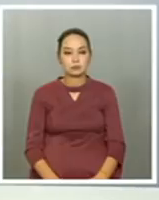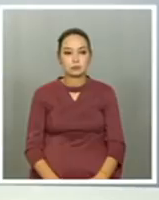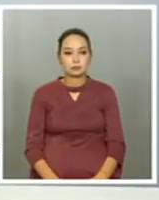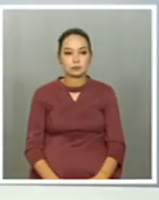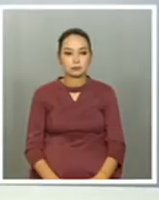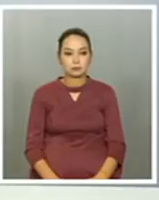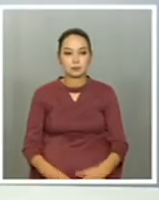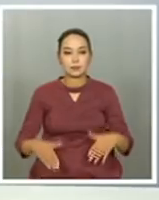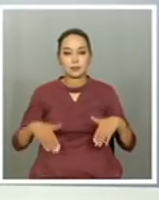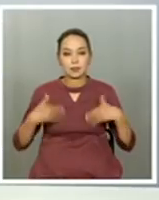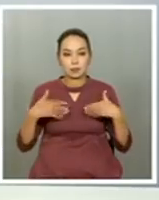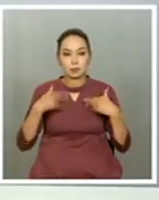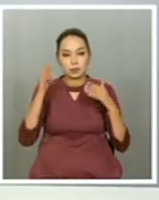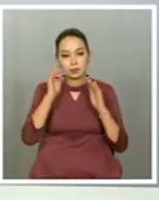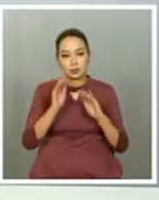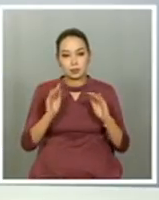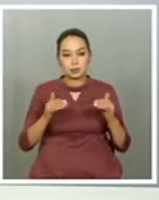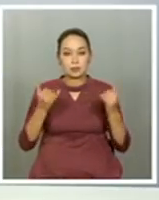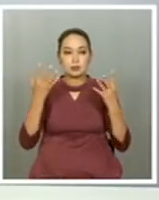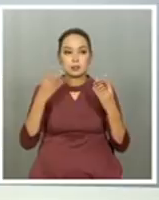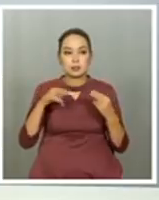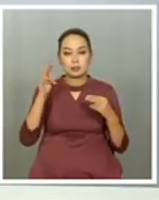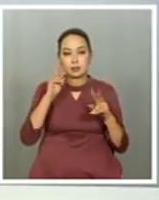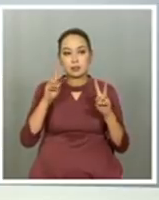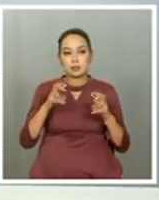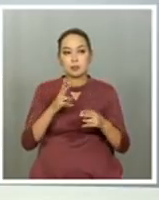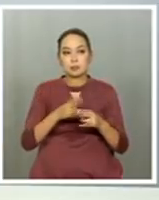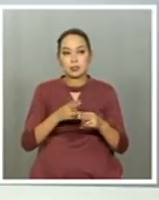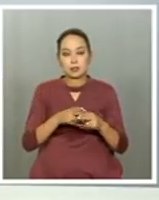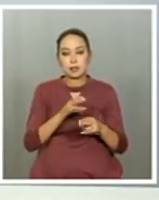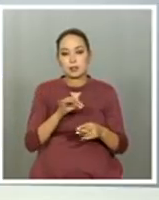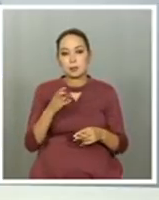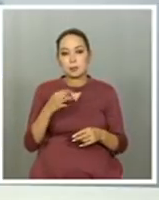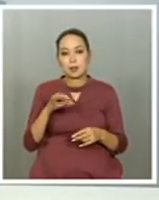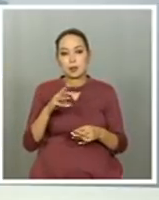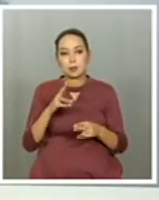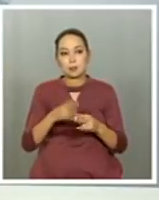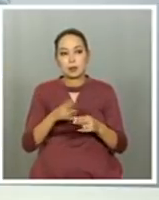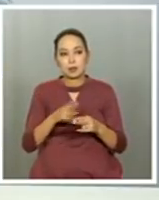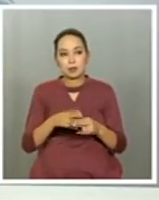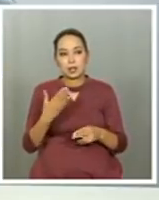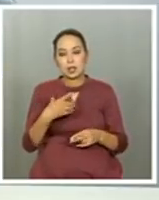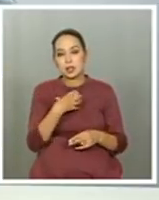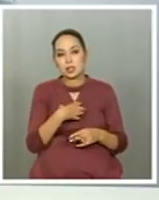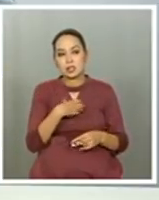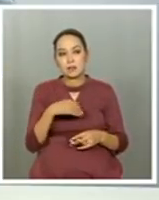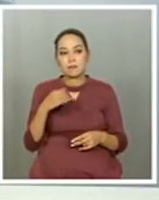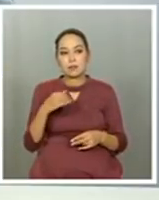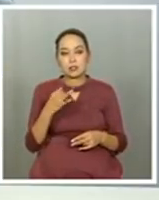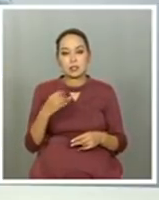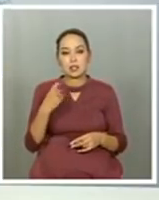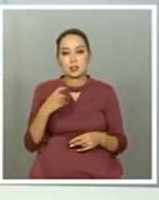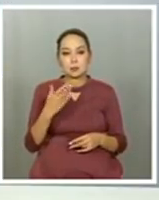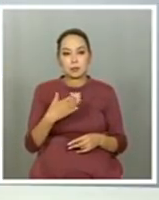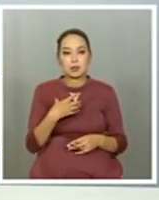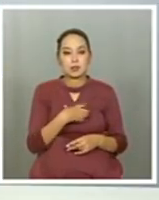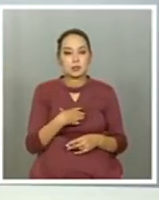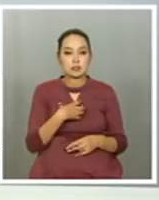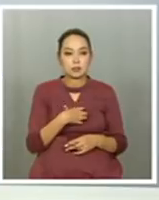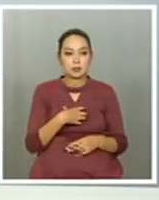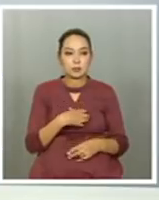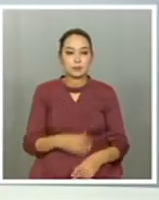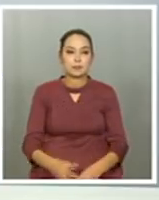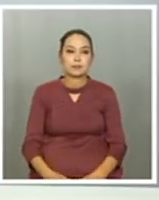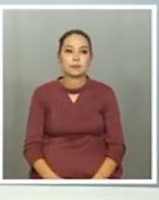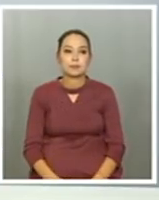Сәлеметсіздер ме оқушылар, бүгінгі тақырып металдар және бейметалдар олардың негізгі физикалық және химиялық қасиеттері.